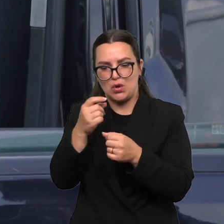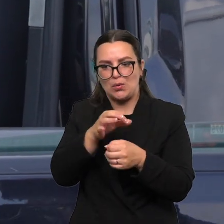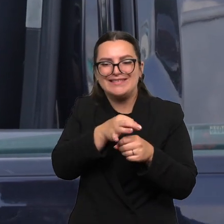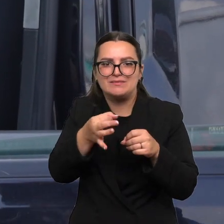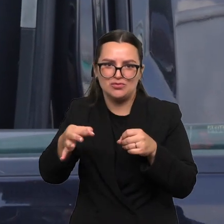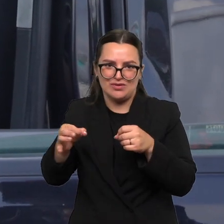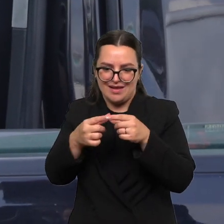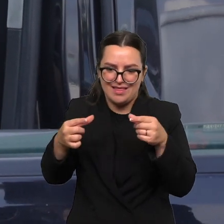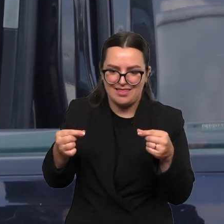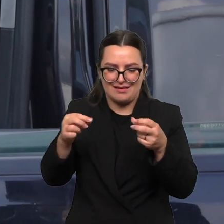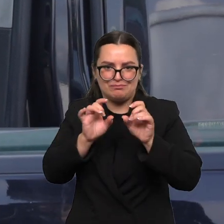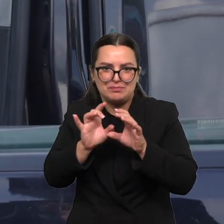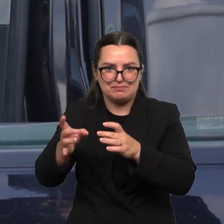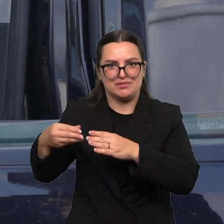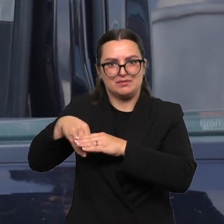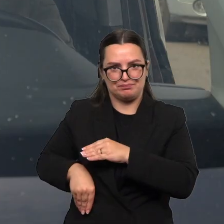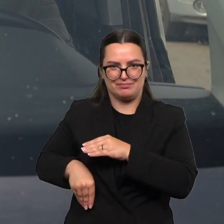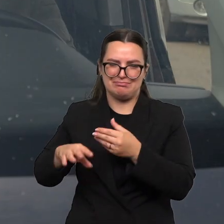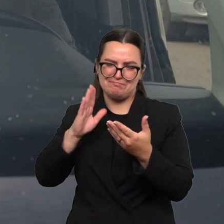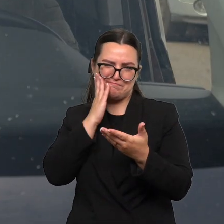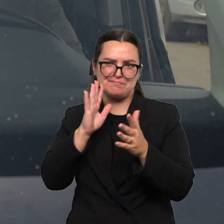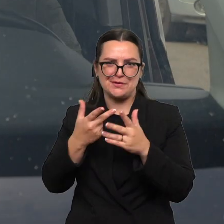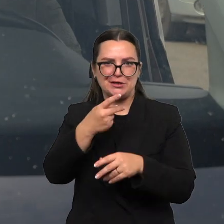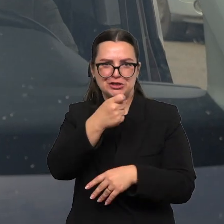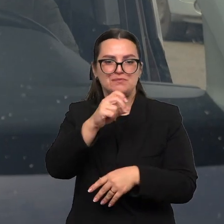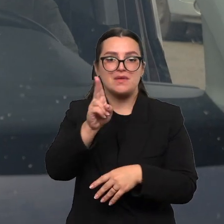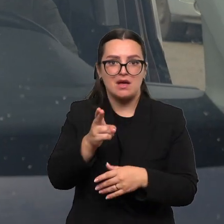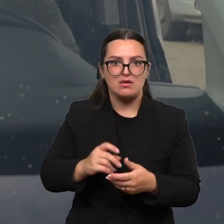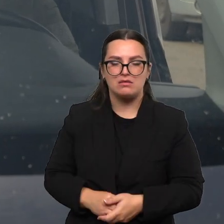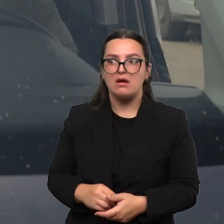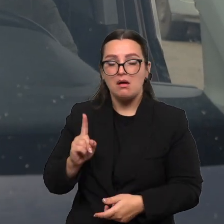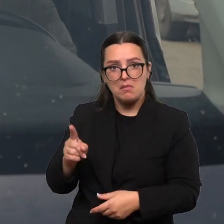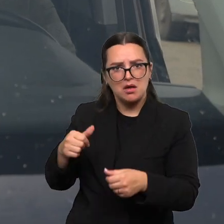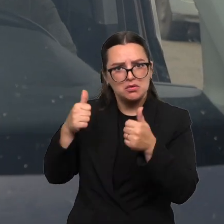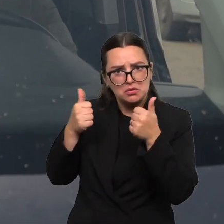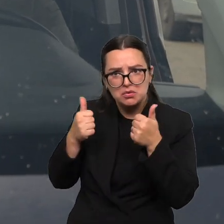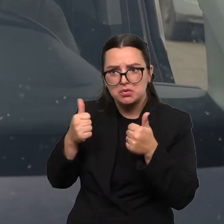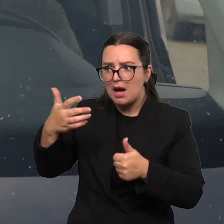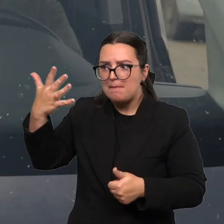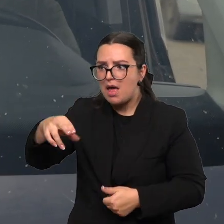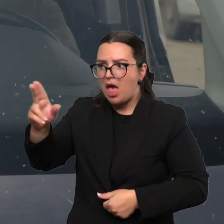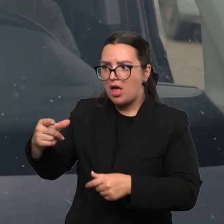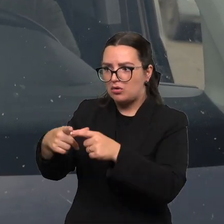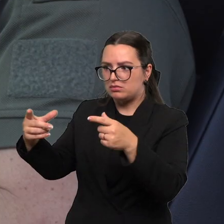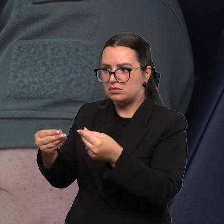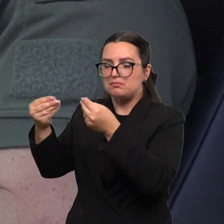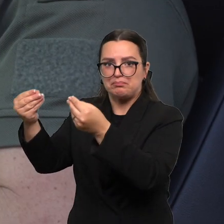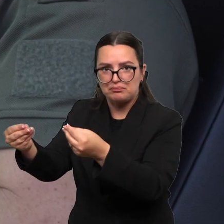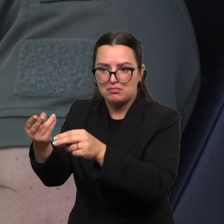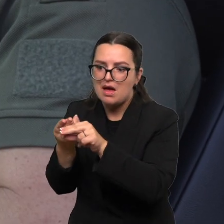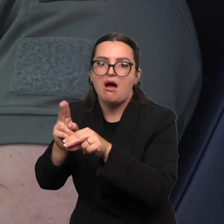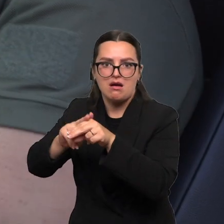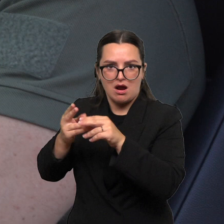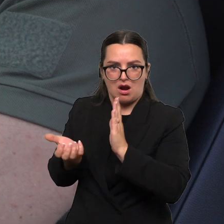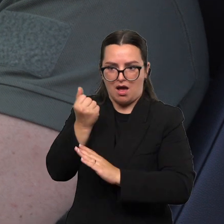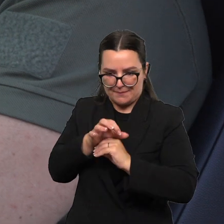turėti nuolat apie 100 eurų. Bet tai gerai dar iš 50 logiškai atmest, o jeigu neturi.